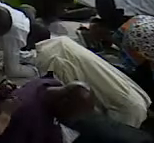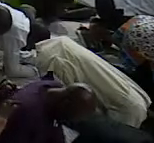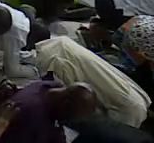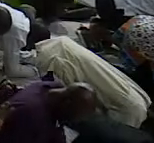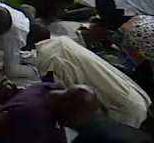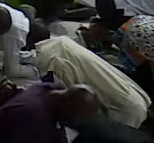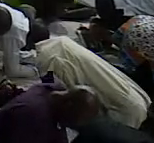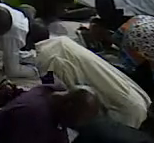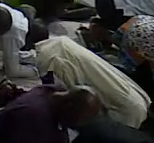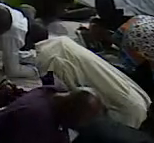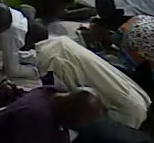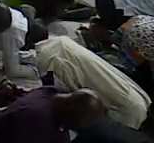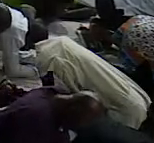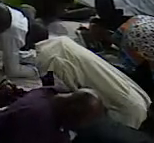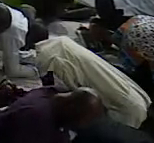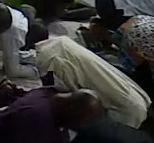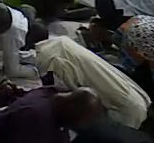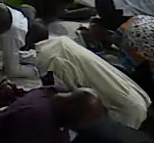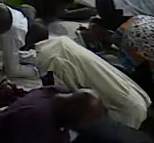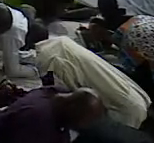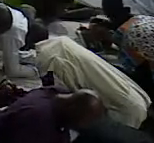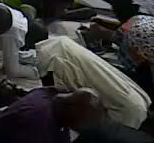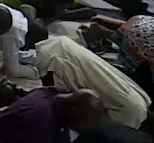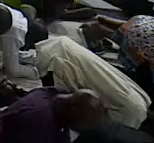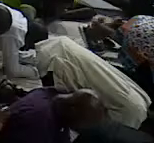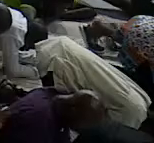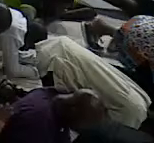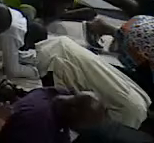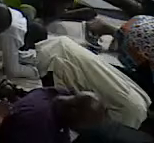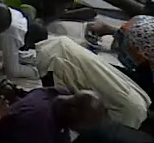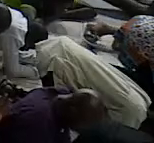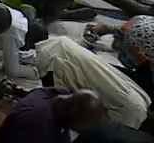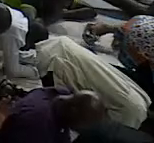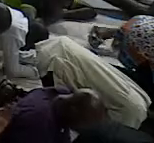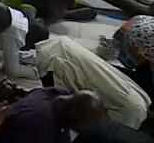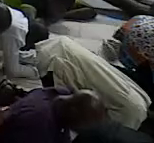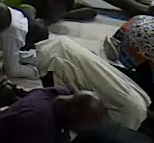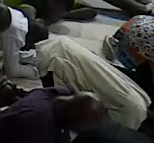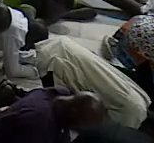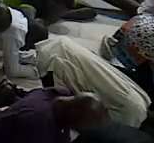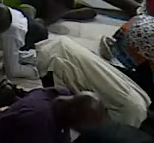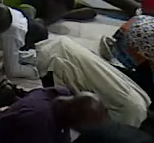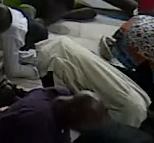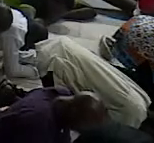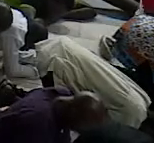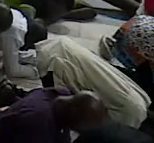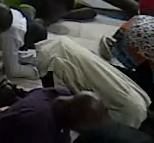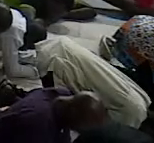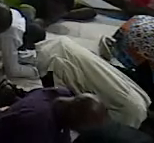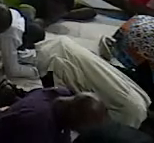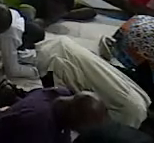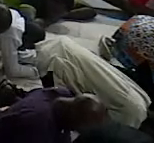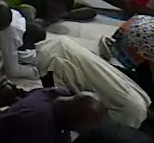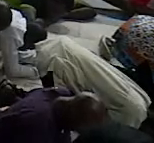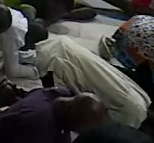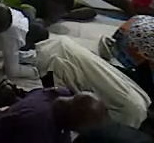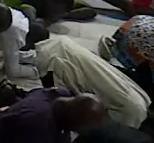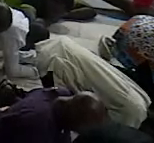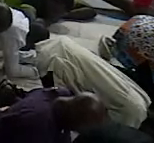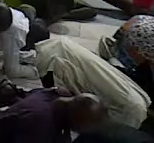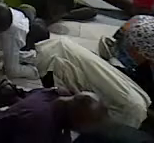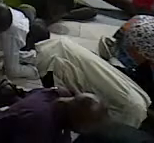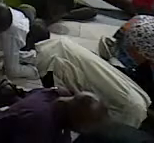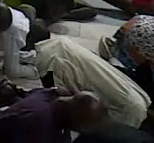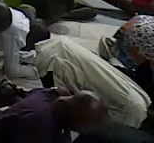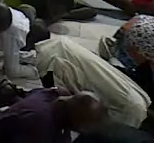miséricorde à partir d'aujourd'hui je ne te volerai plus de mes dies seigneur ouvre